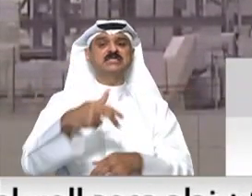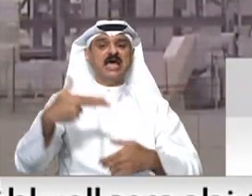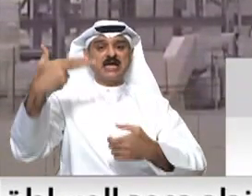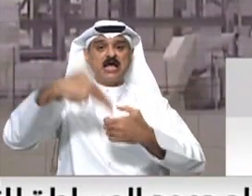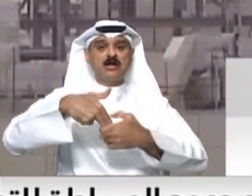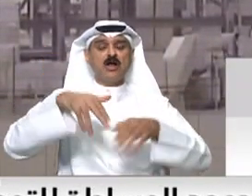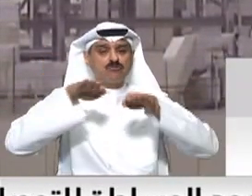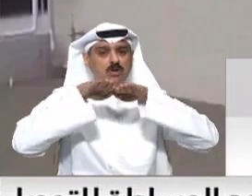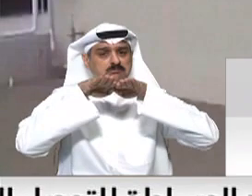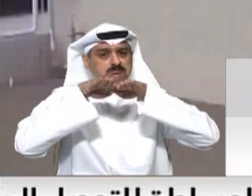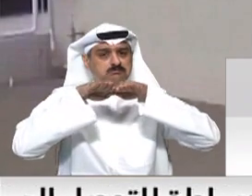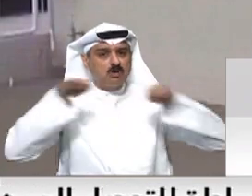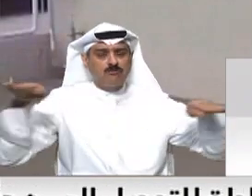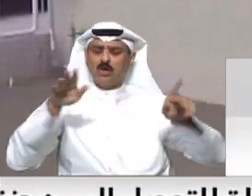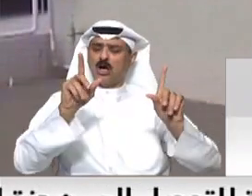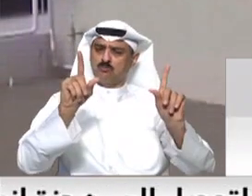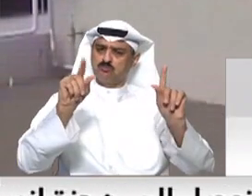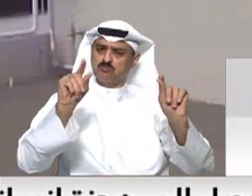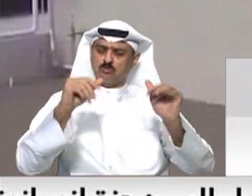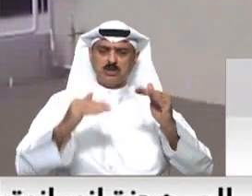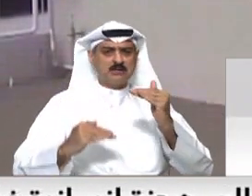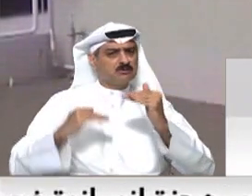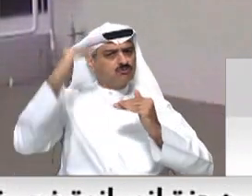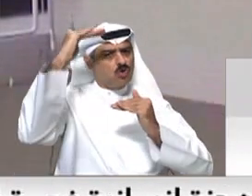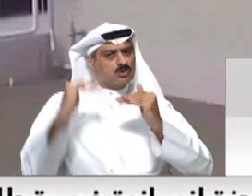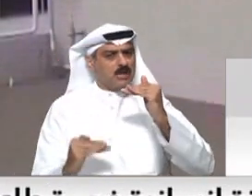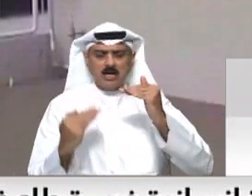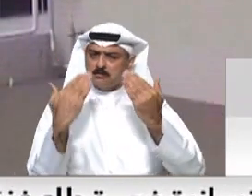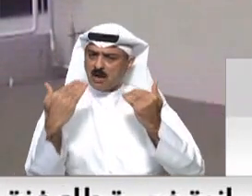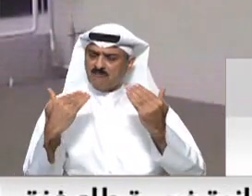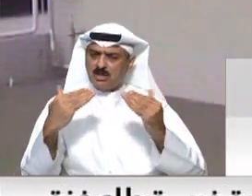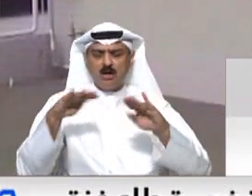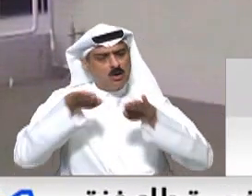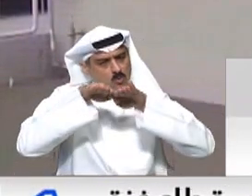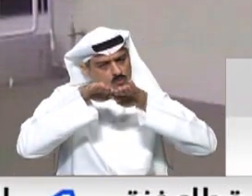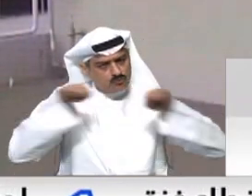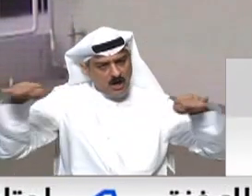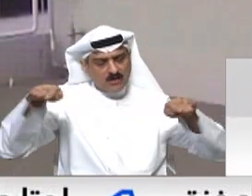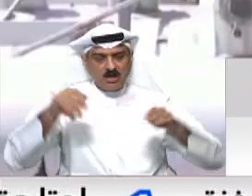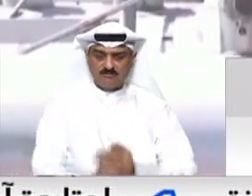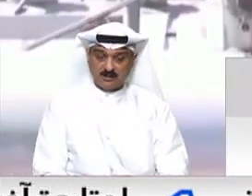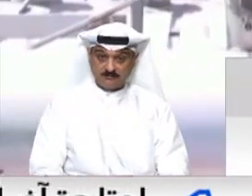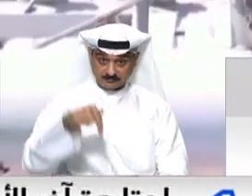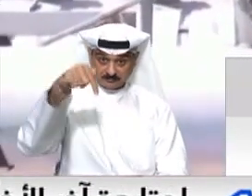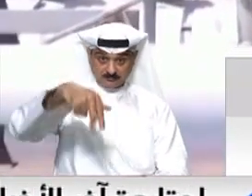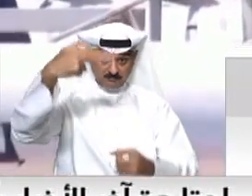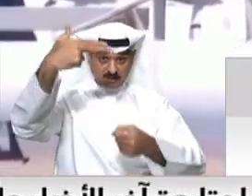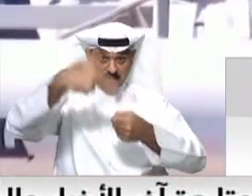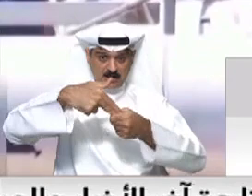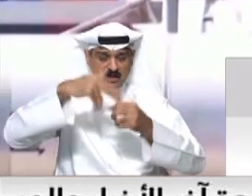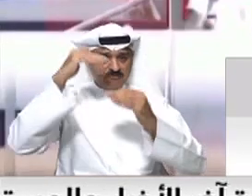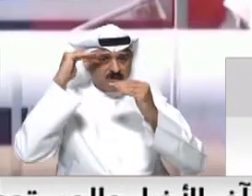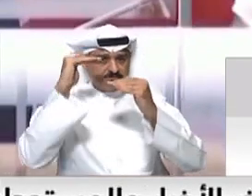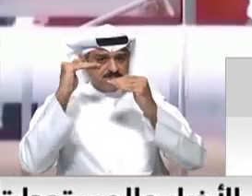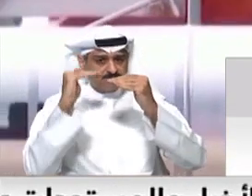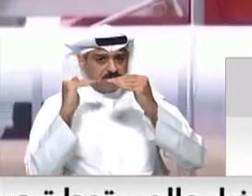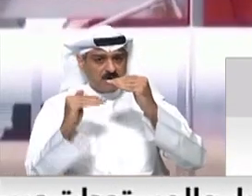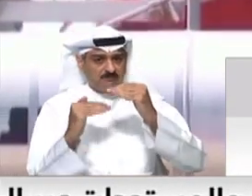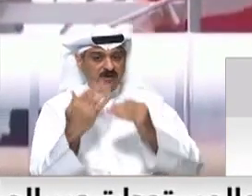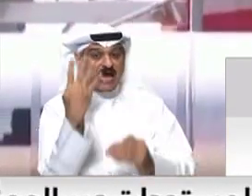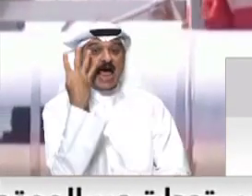مستويات مقبوله للمنتجين والمستهلكين والاقتصاد العالمي حيث شهدت اسعار النفط تراجعا منذ اربعه